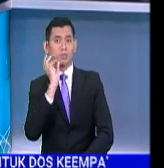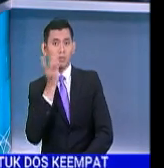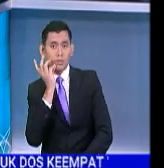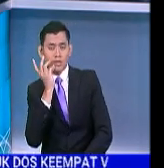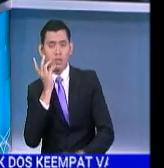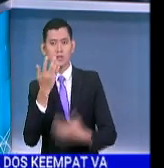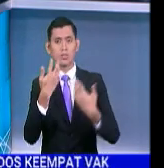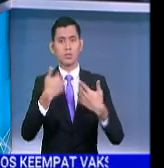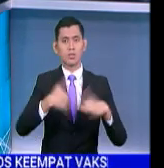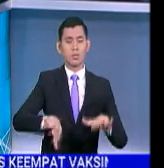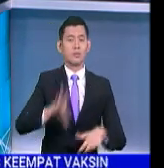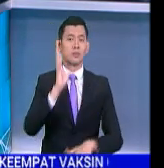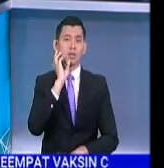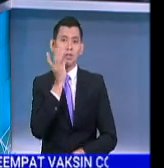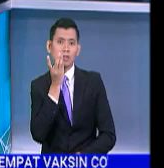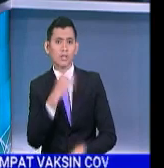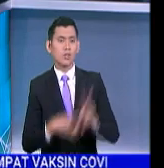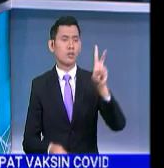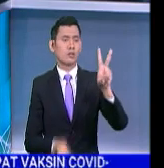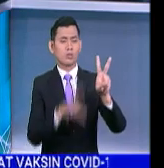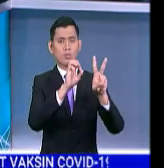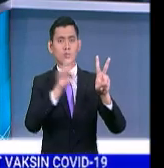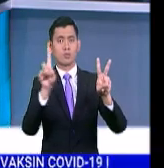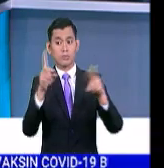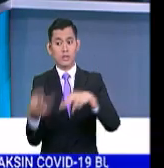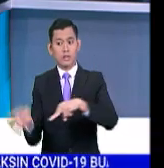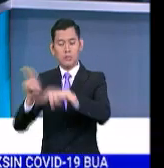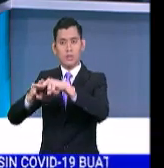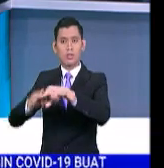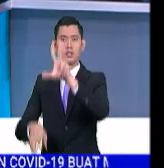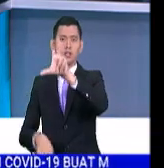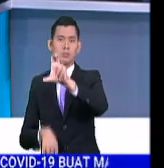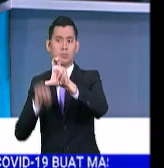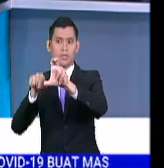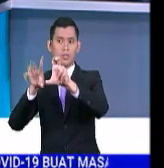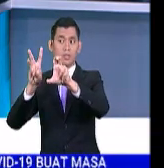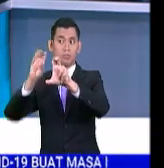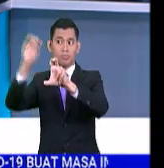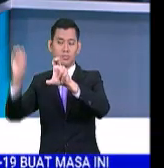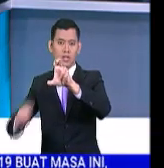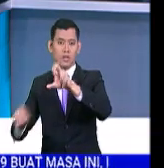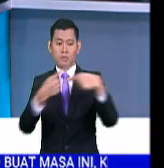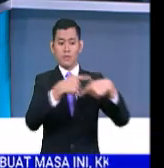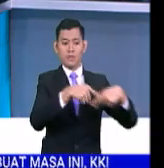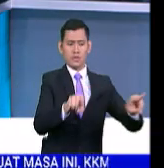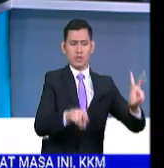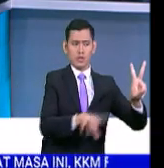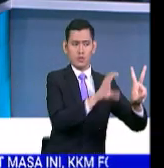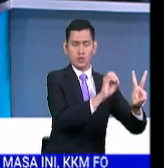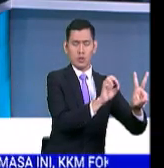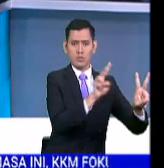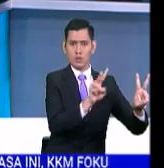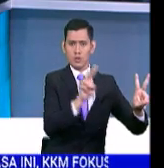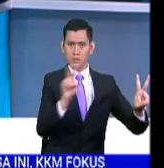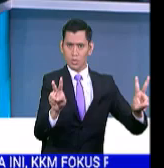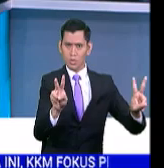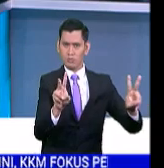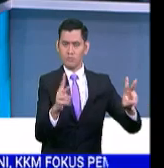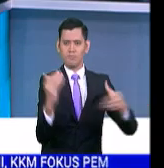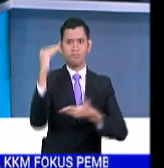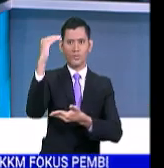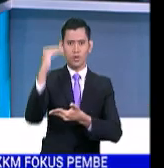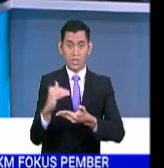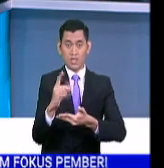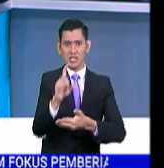musim 2021 dijangka meningkat 30.6% berbanding musim 2020. Pengerusinya